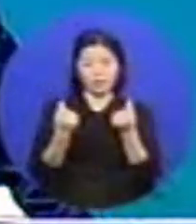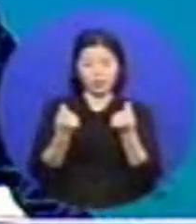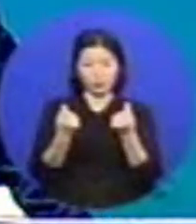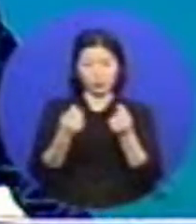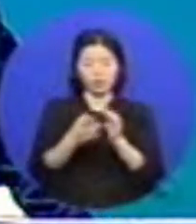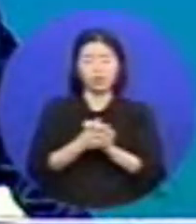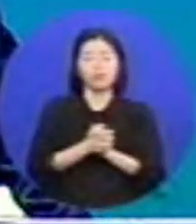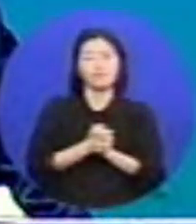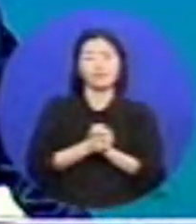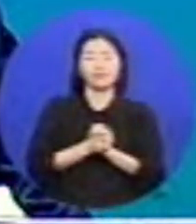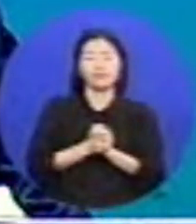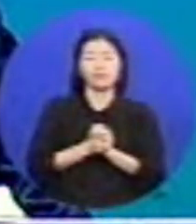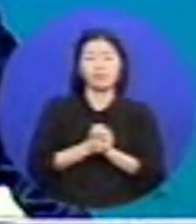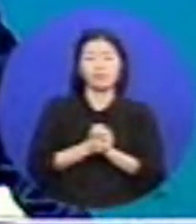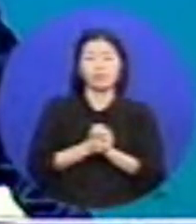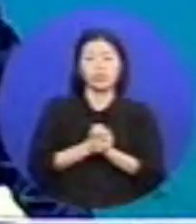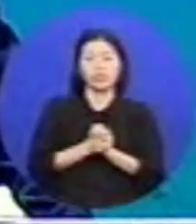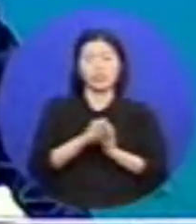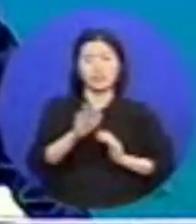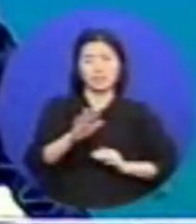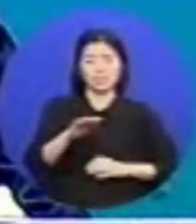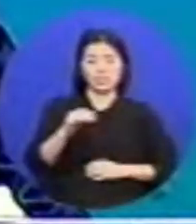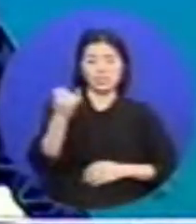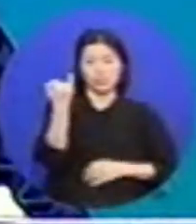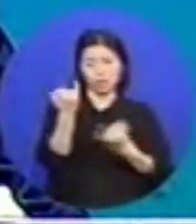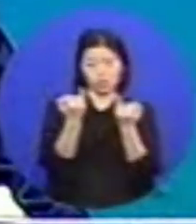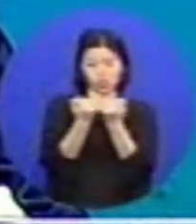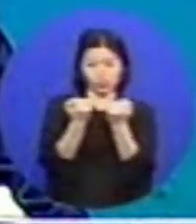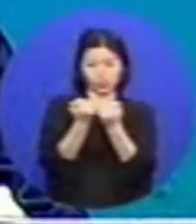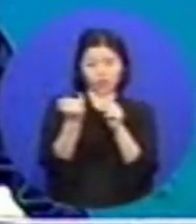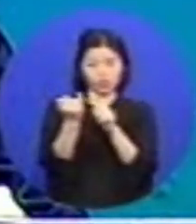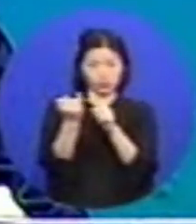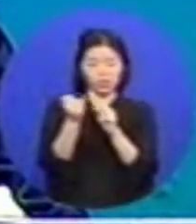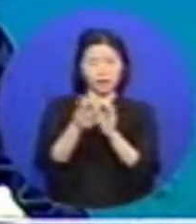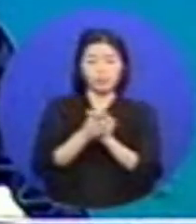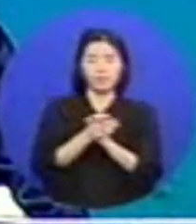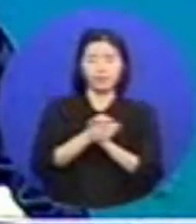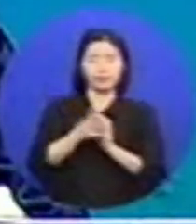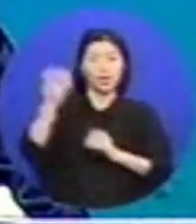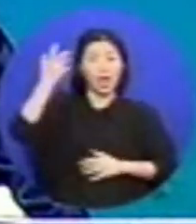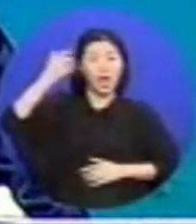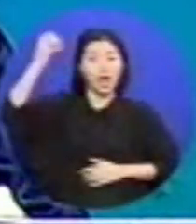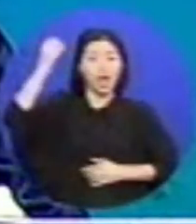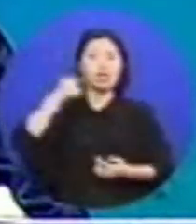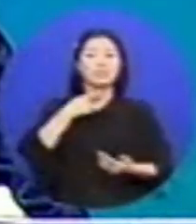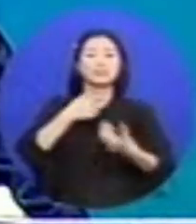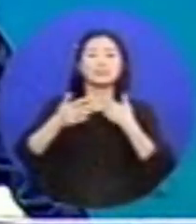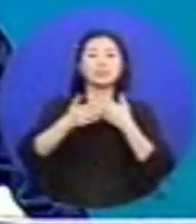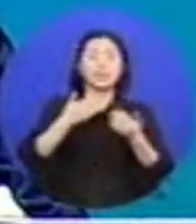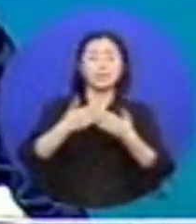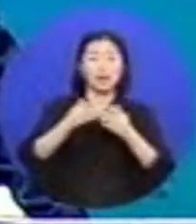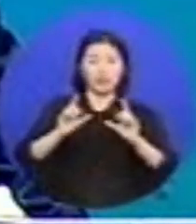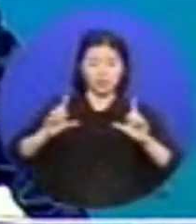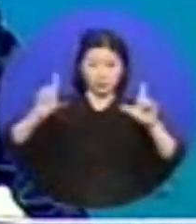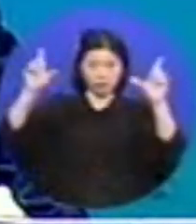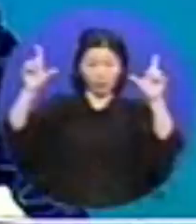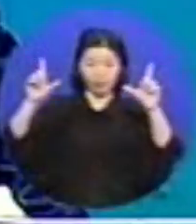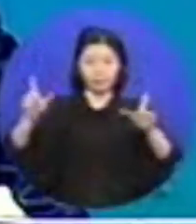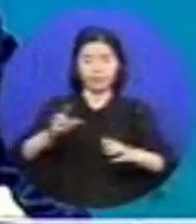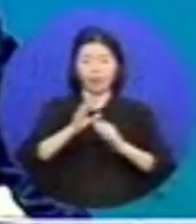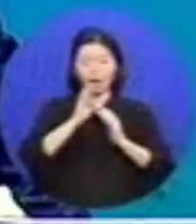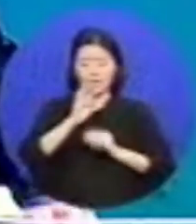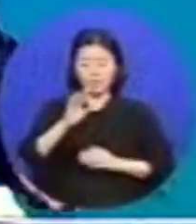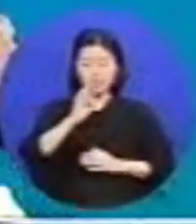근데 이 윤이란 자매가 성령 체험을 하던 날, 방언을 하게